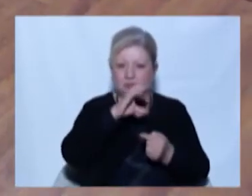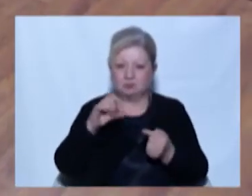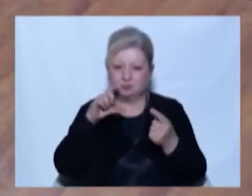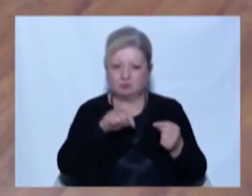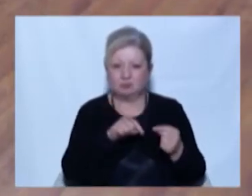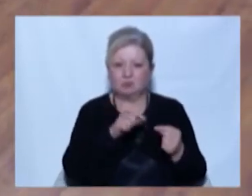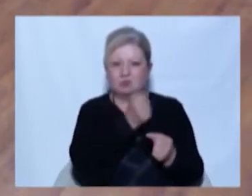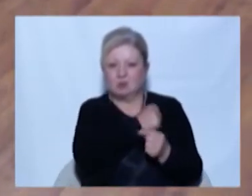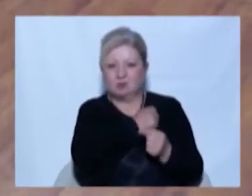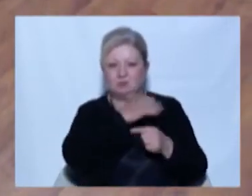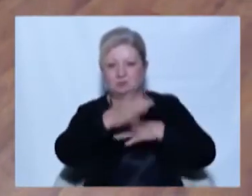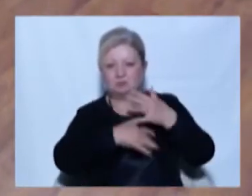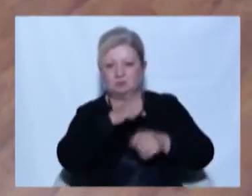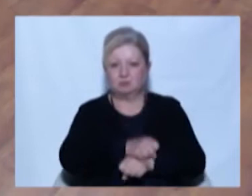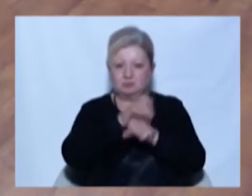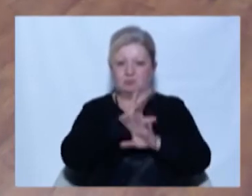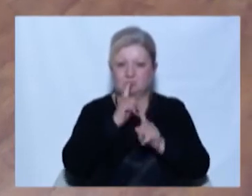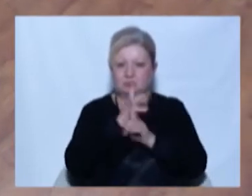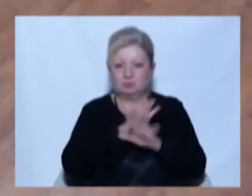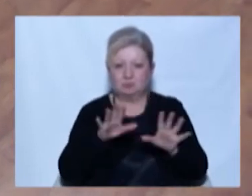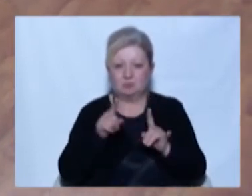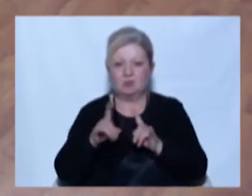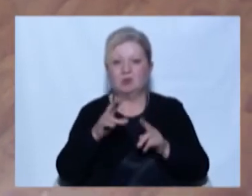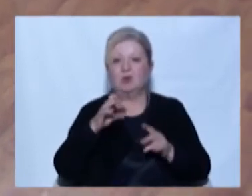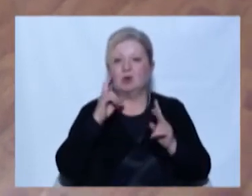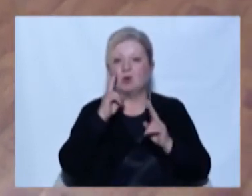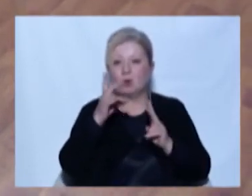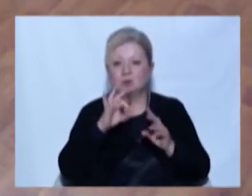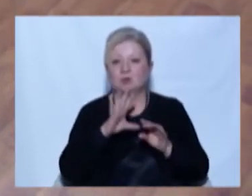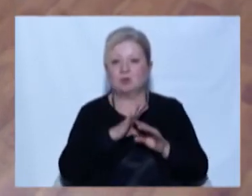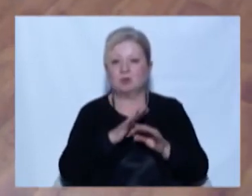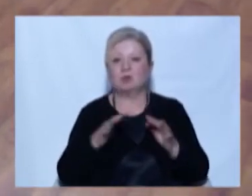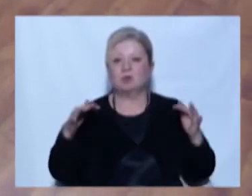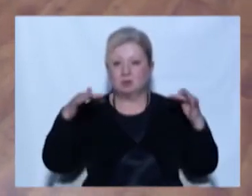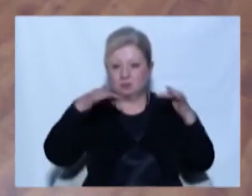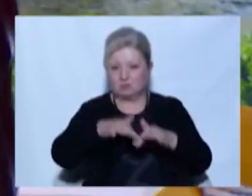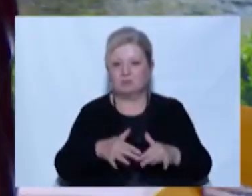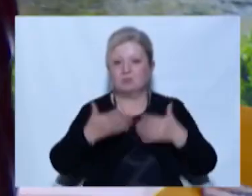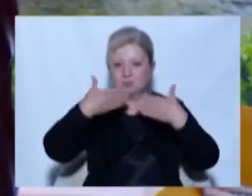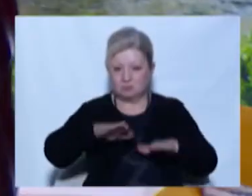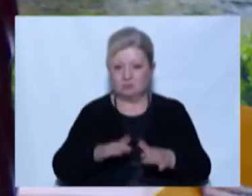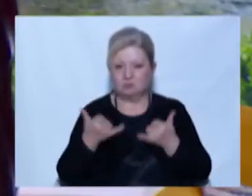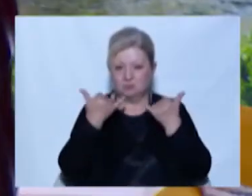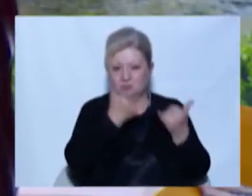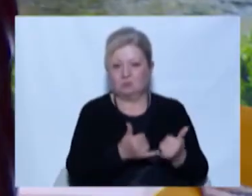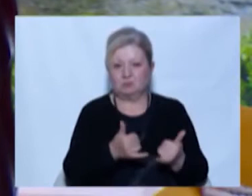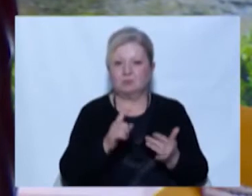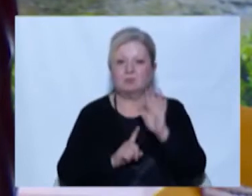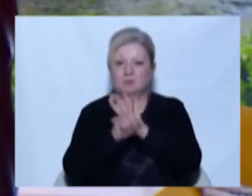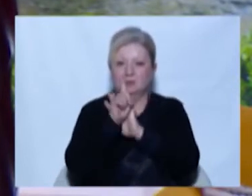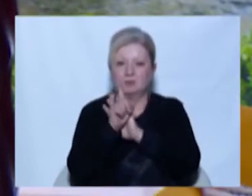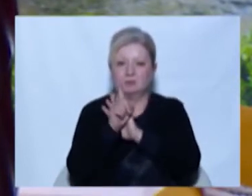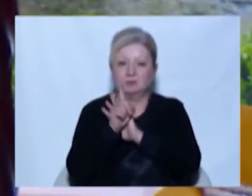პროსაბჭოური სამხედრო გადატრიალებები აღარ მოხდებოდა. კონგრესმა ტრუმანის გადაწყვეტილება დააკმაყოფილა, დაიწყო